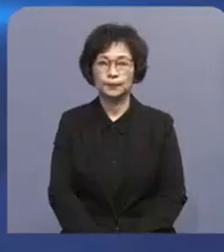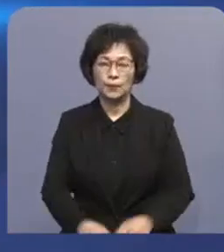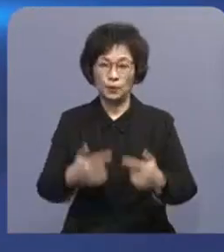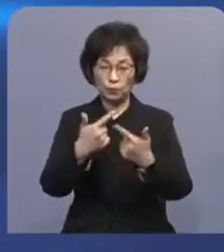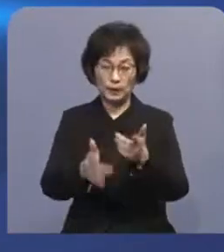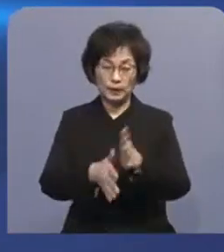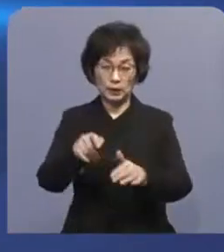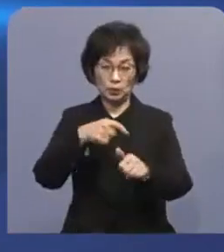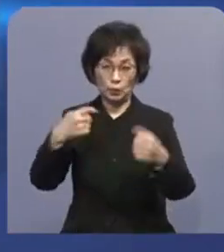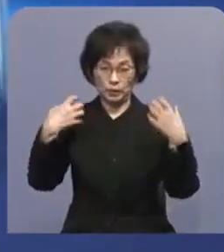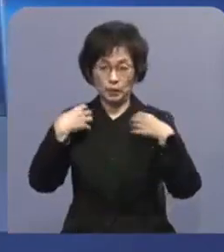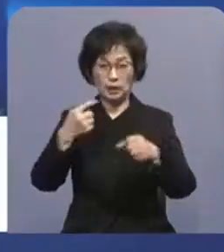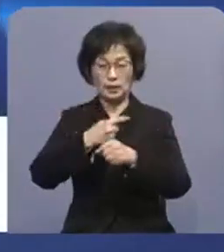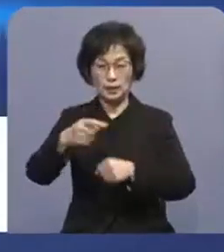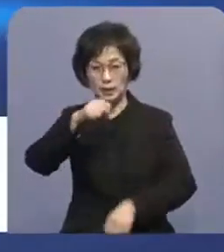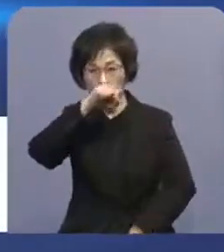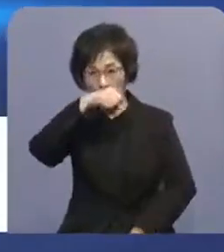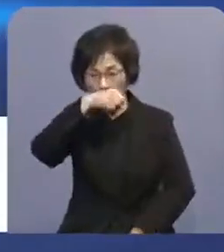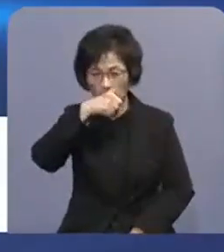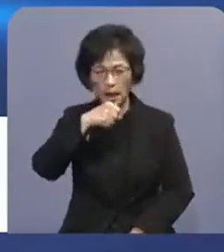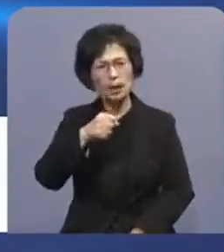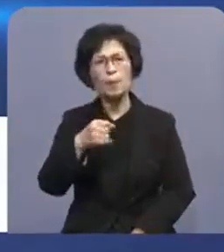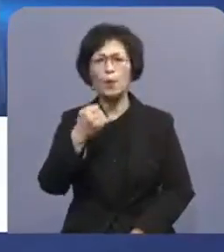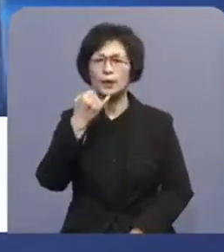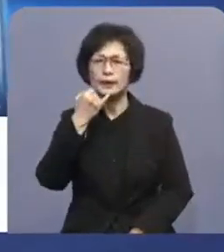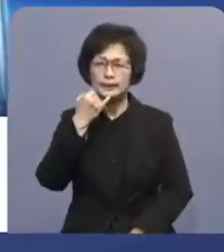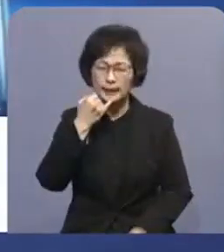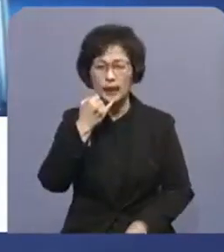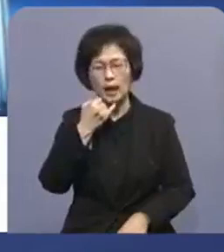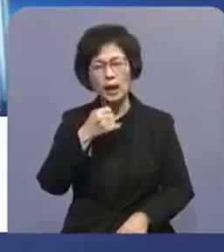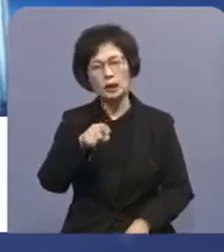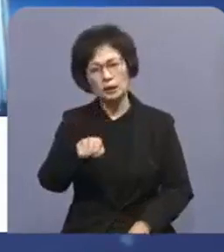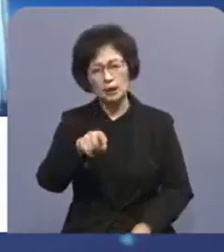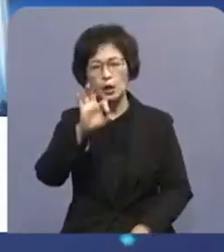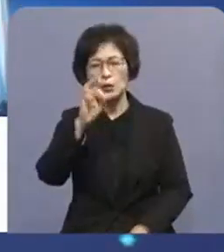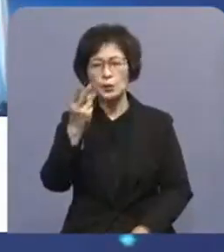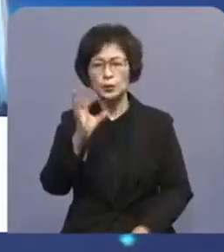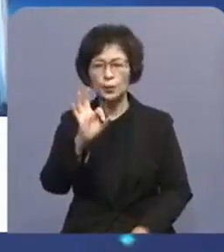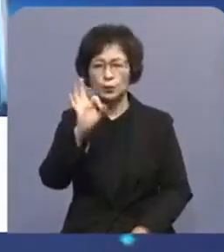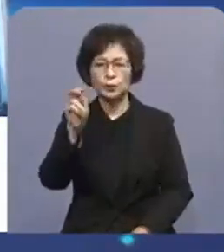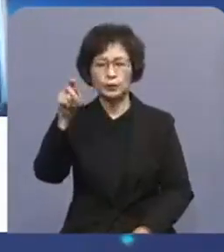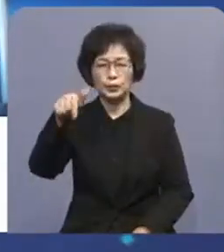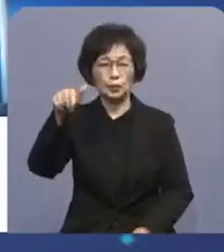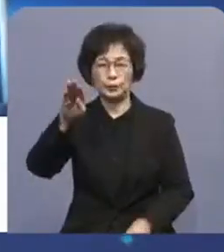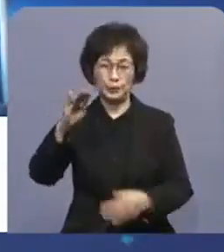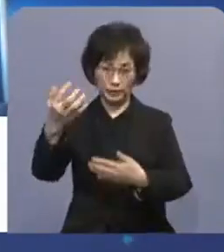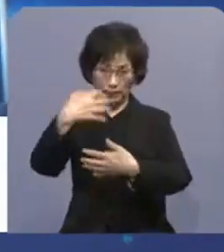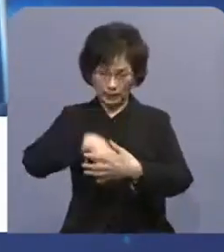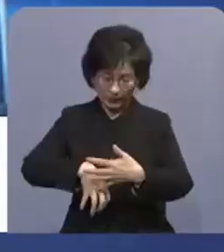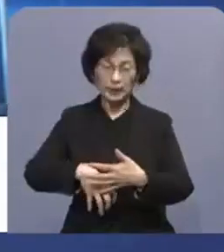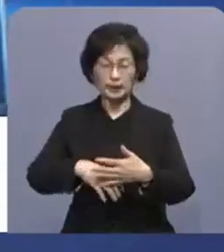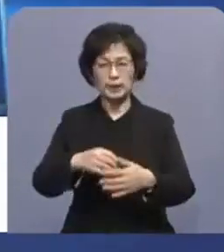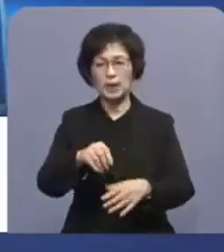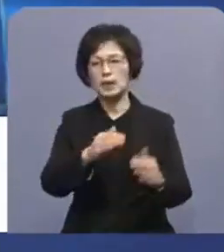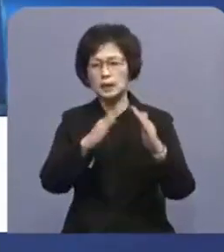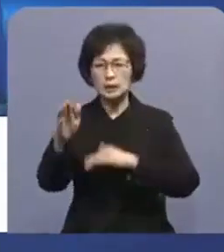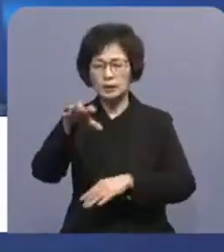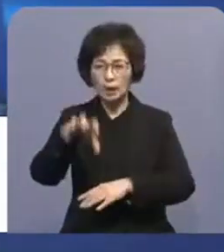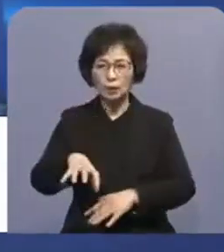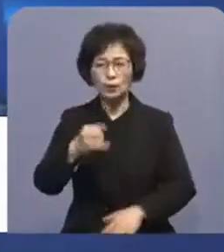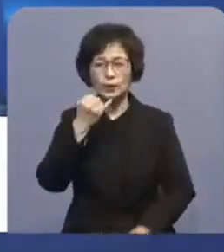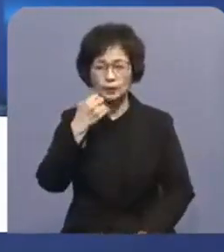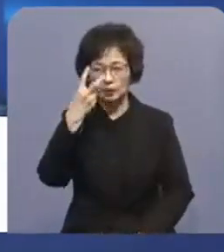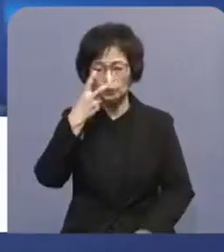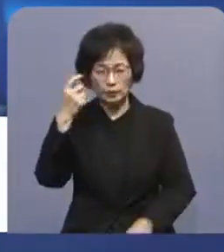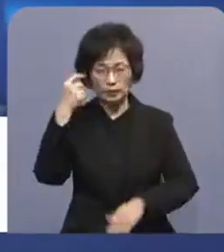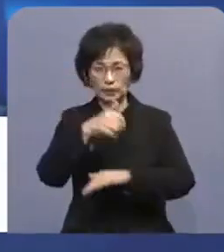부산시 교육청이 내년 예산의 타당성 조사 용역비를 반영해 청사 이전을 본격적으로 추진하기로 했습니다. 이에 따라 부산시가